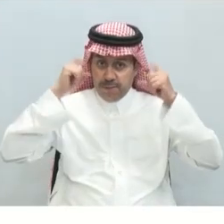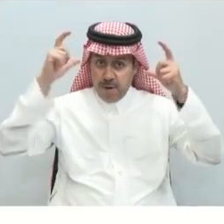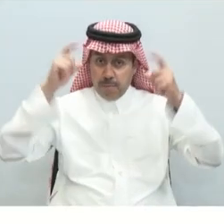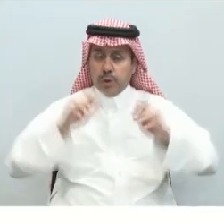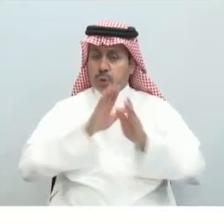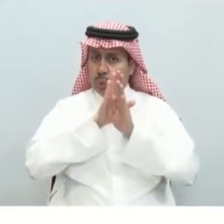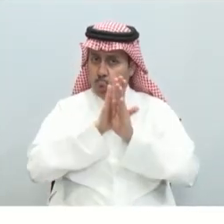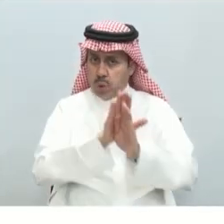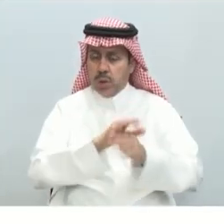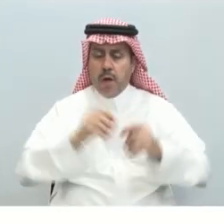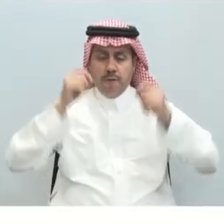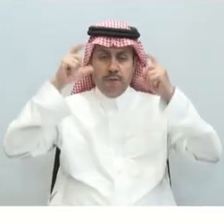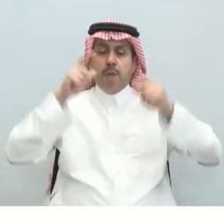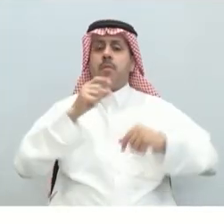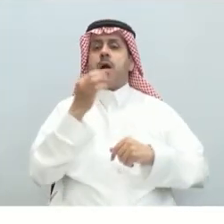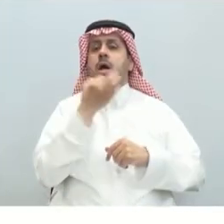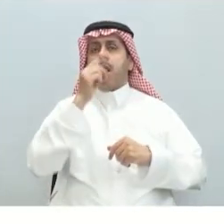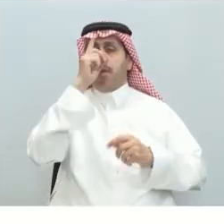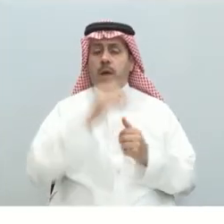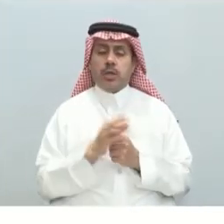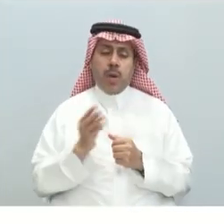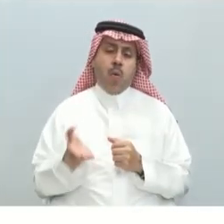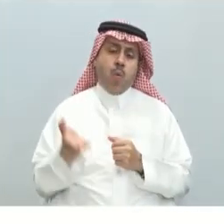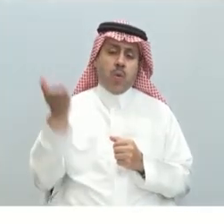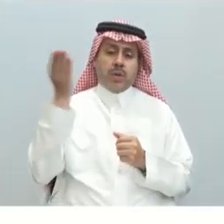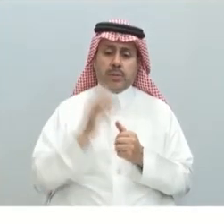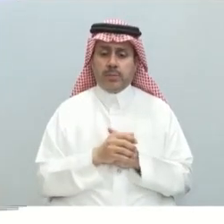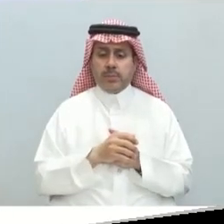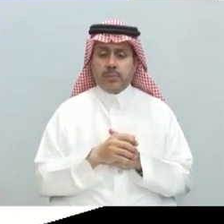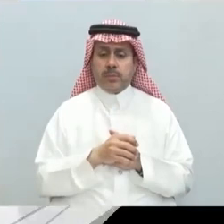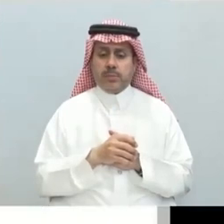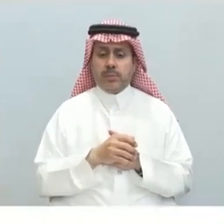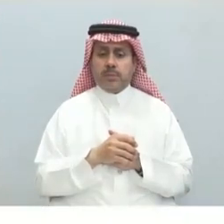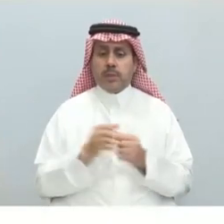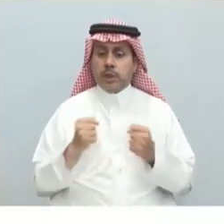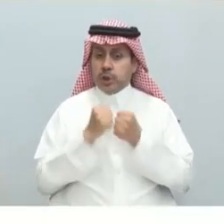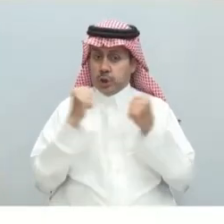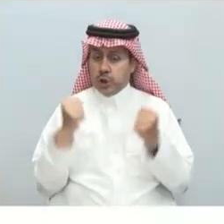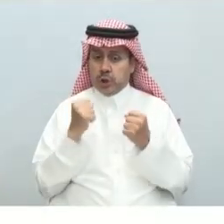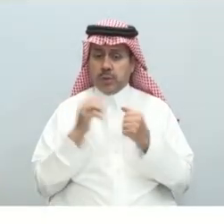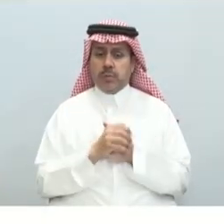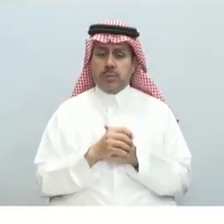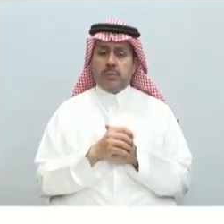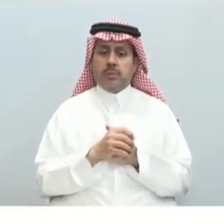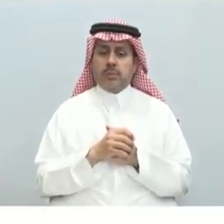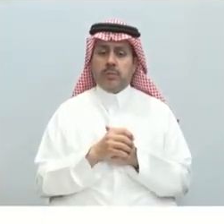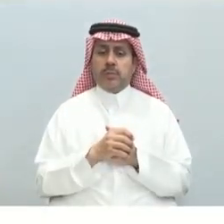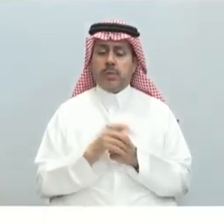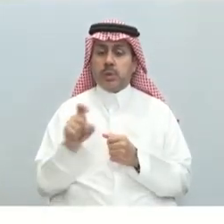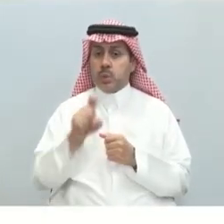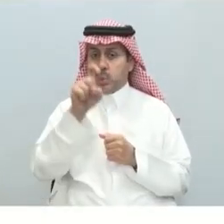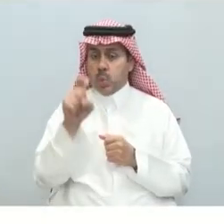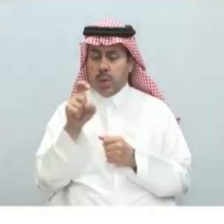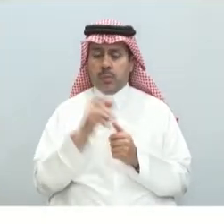تعينه على فهم كلام الله سبحانه وتعالى ناتي ايها الطلاب والطالبات بعد هذا الى نشاط اخر وهو